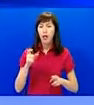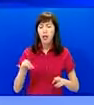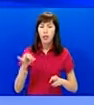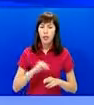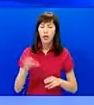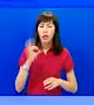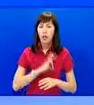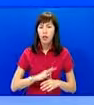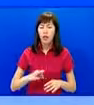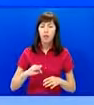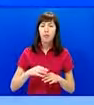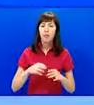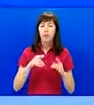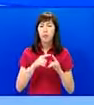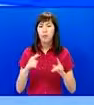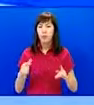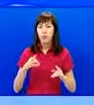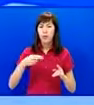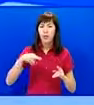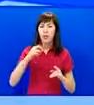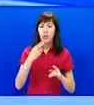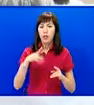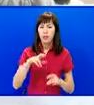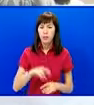также польза и преимущества процесса медиации.